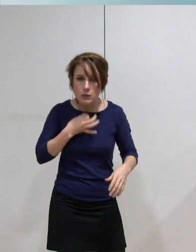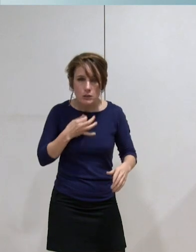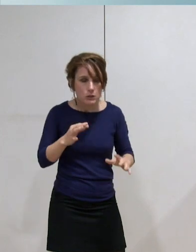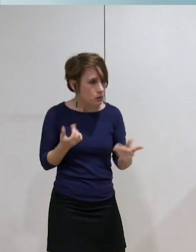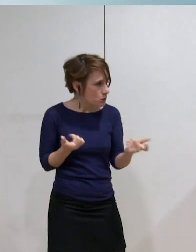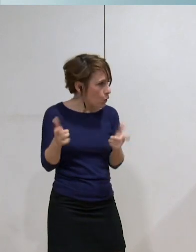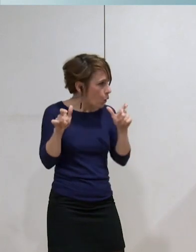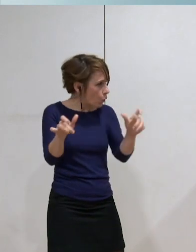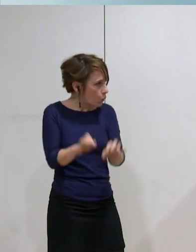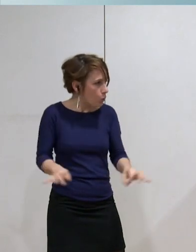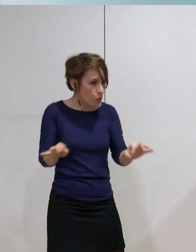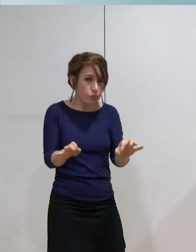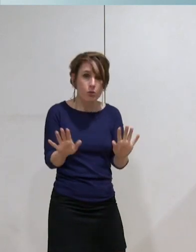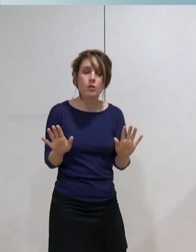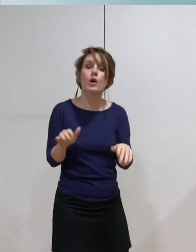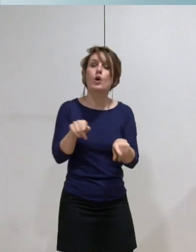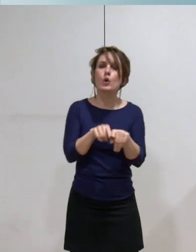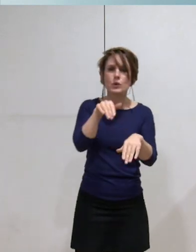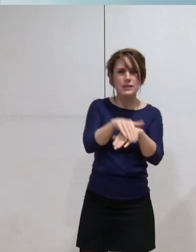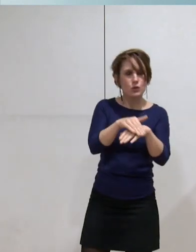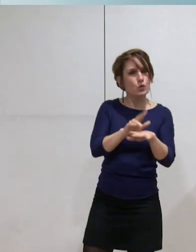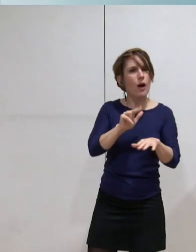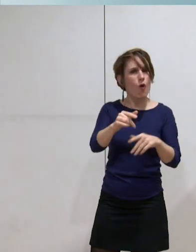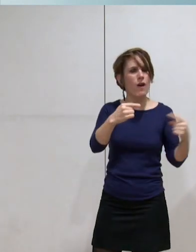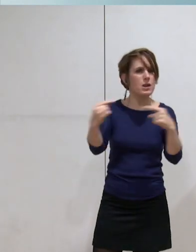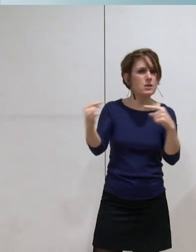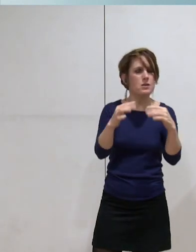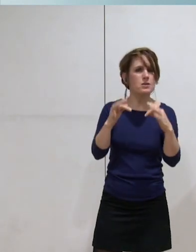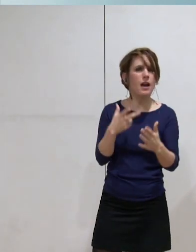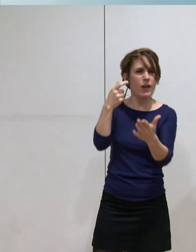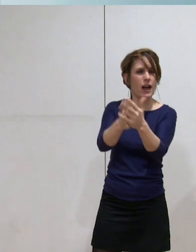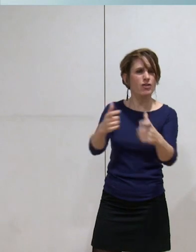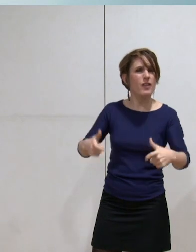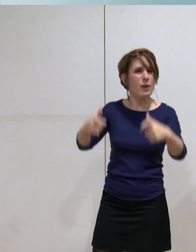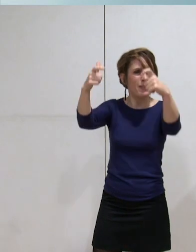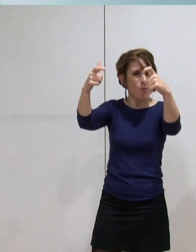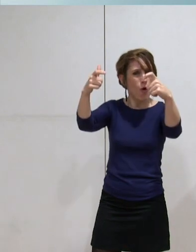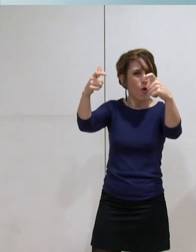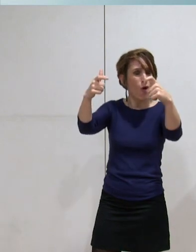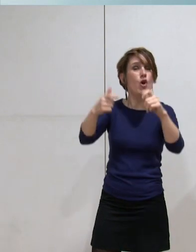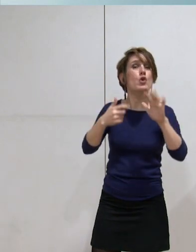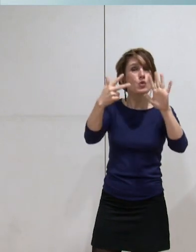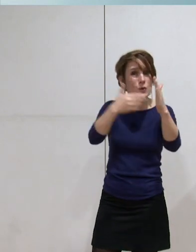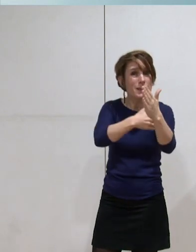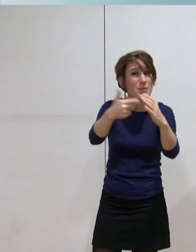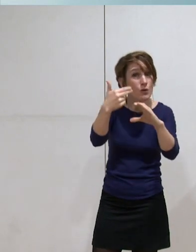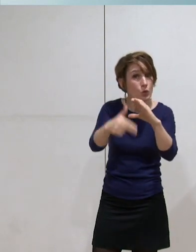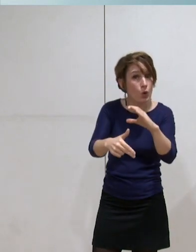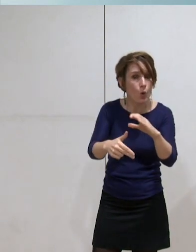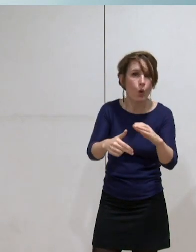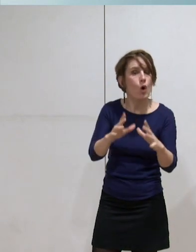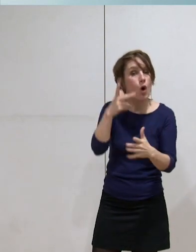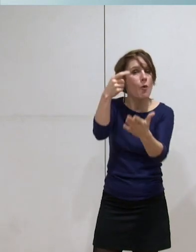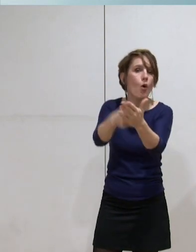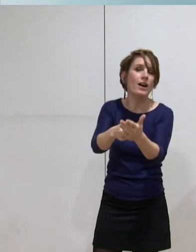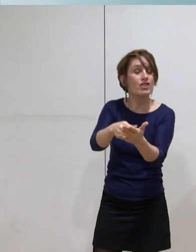délibérer ce soir sur l'achat d'un bâtiment par la ville à hauteur de 8 millions d'euros nous ne rachetons pas le Crédit Agricole mais son siège